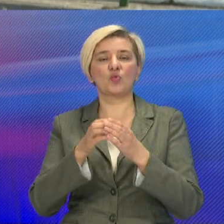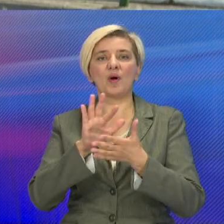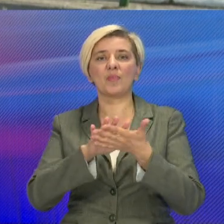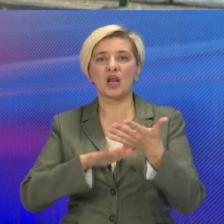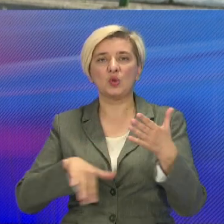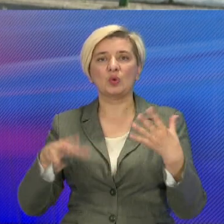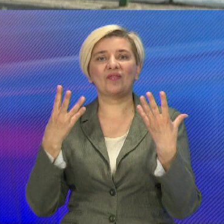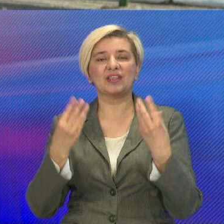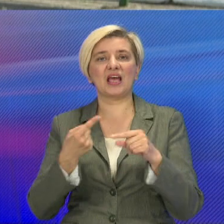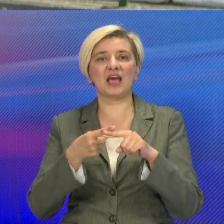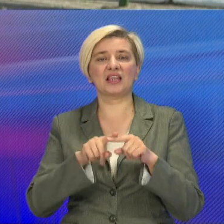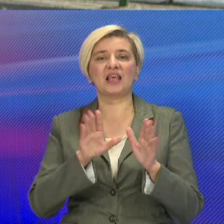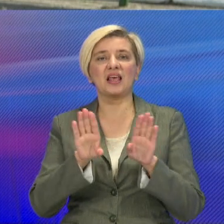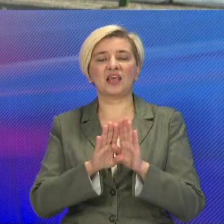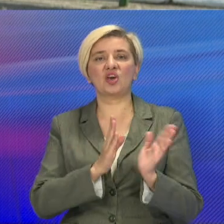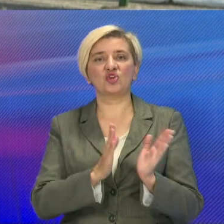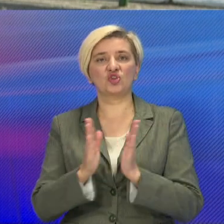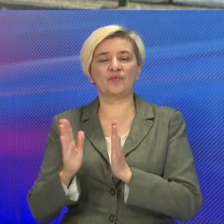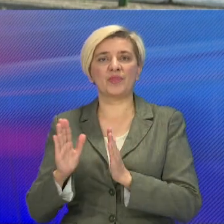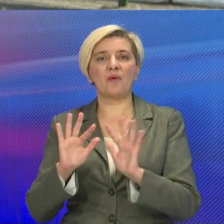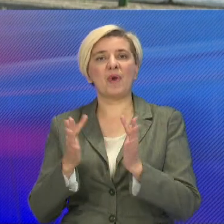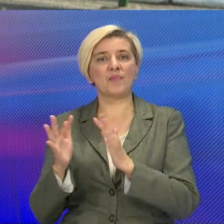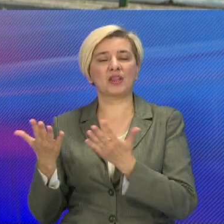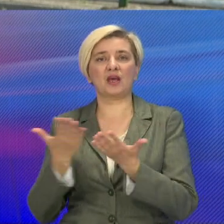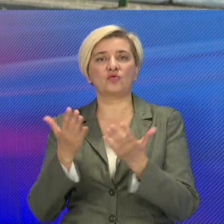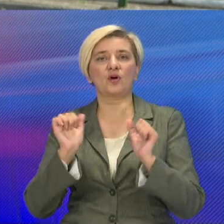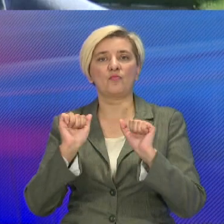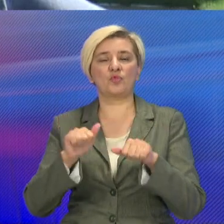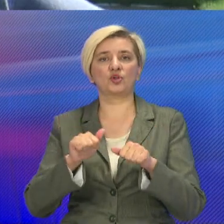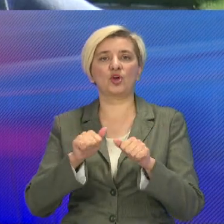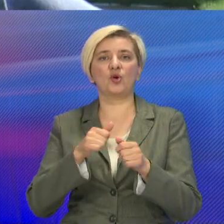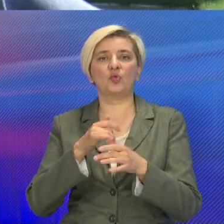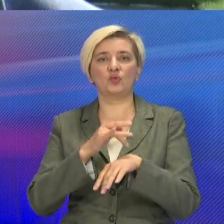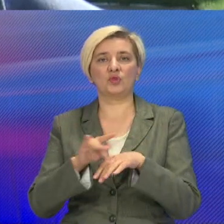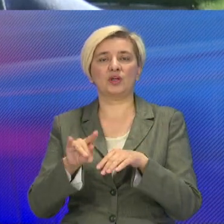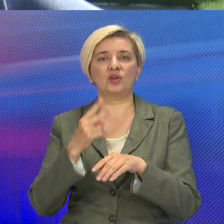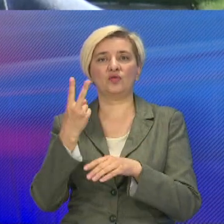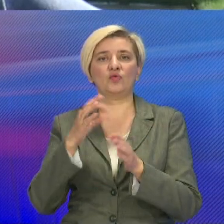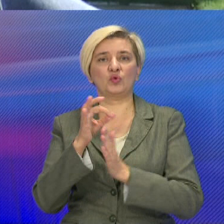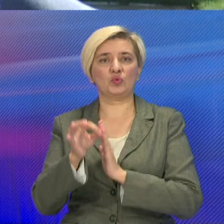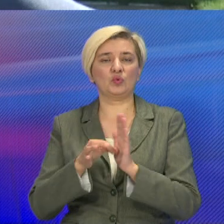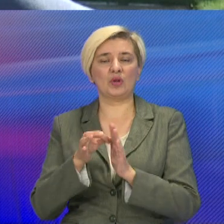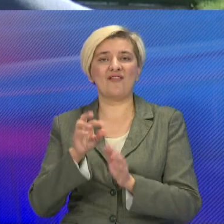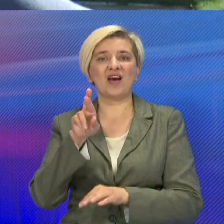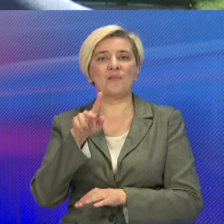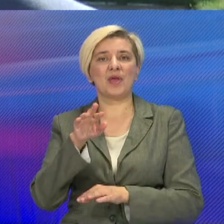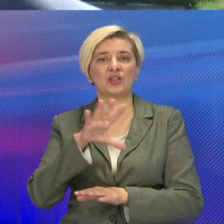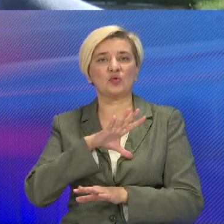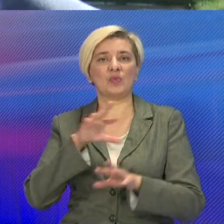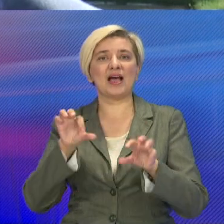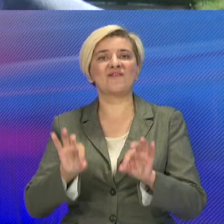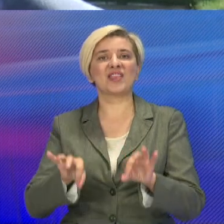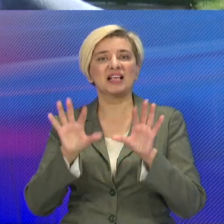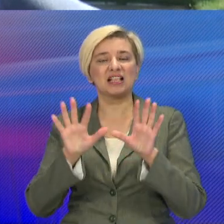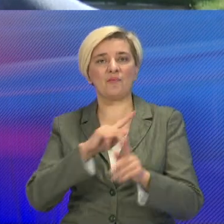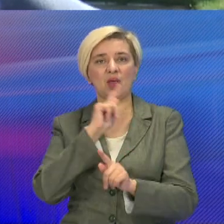моменты, которые мы спокойно можем устранить в течение двух суток порядка. В пятницу была внезапная проверка,